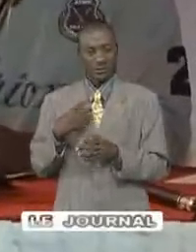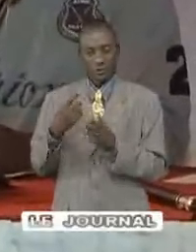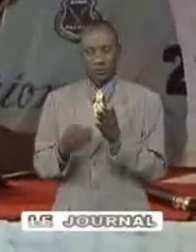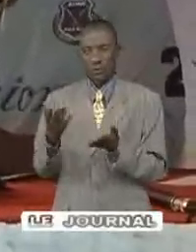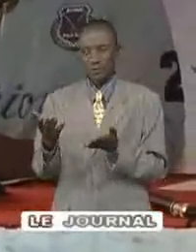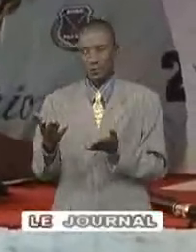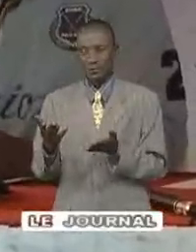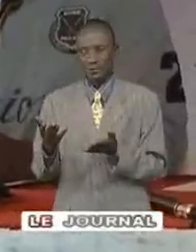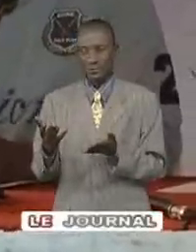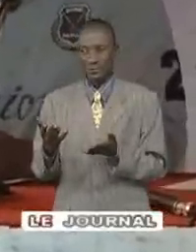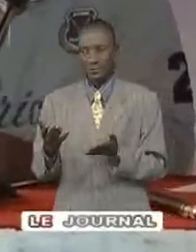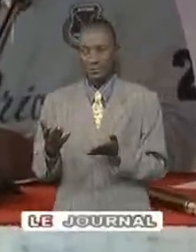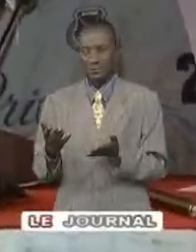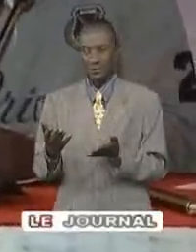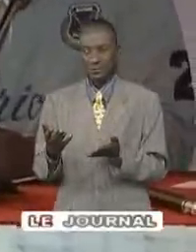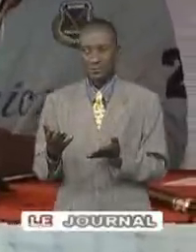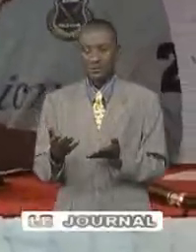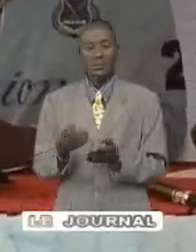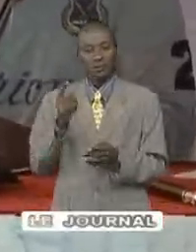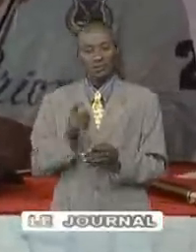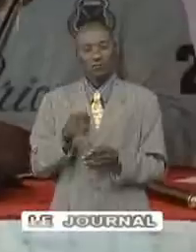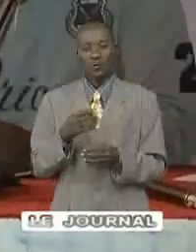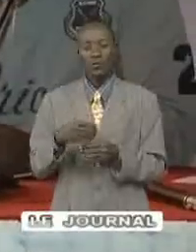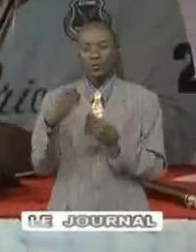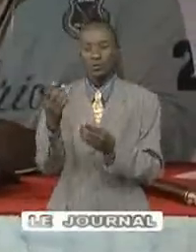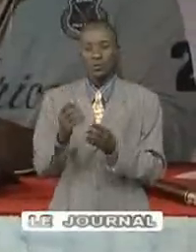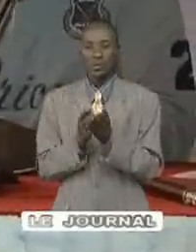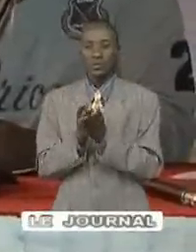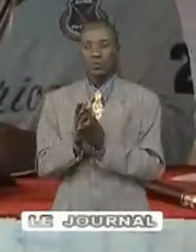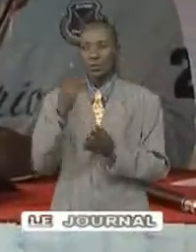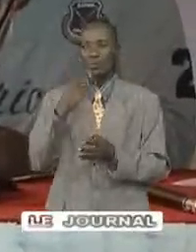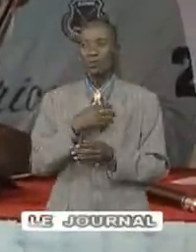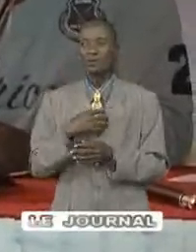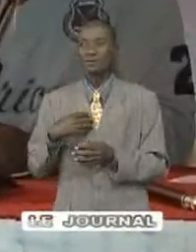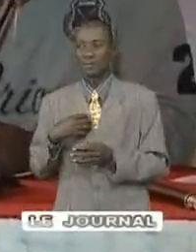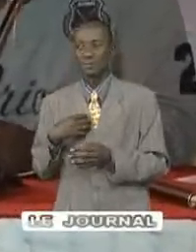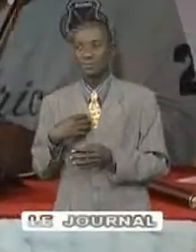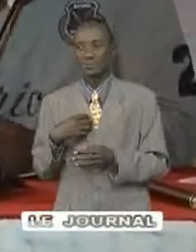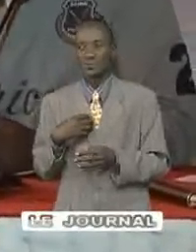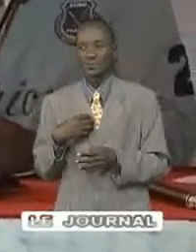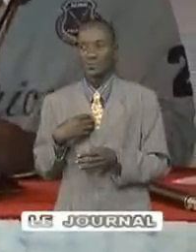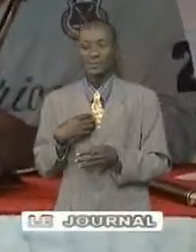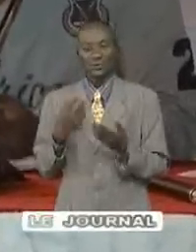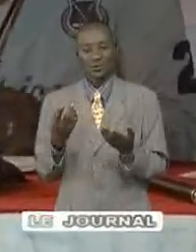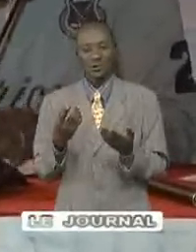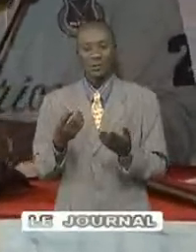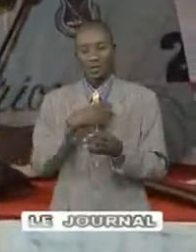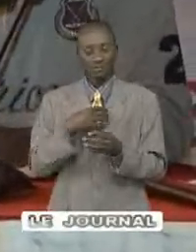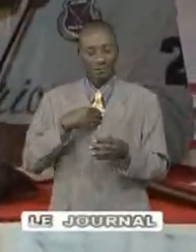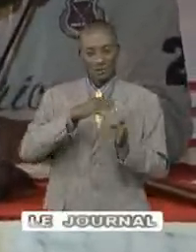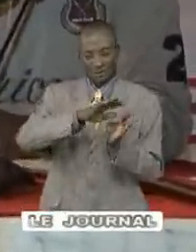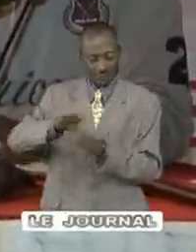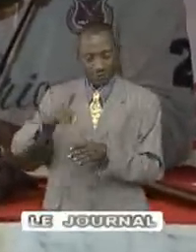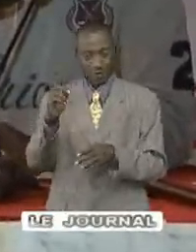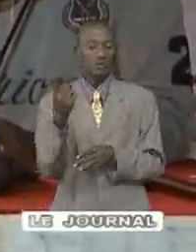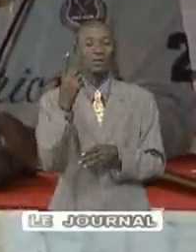celle dont le droit ne sont pas respectés, celle qui est abandonnée, seule, dans la rue isolée, comme le chante si